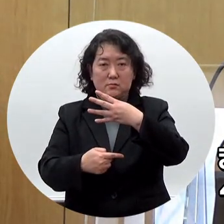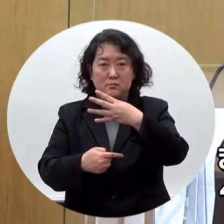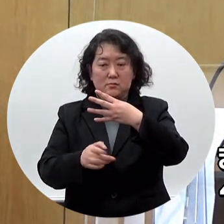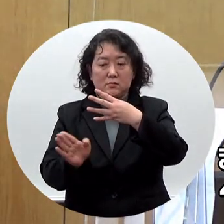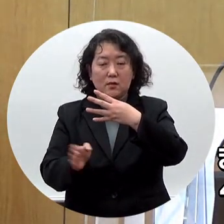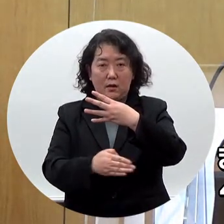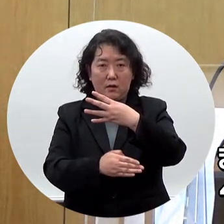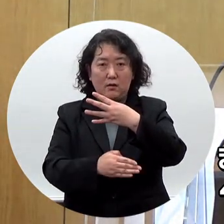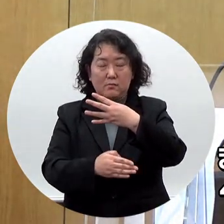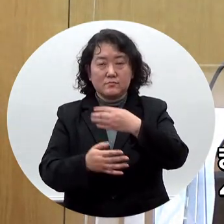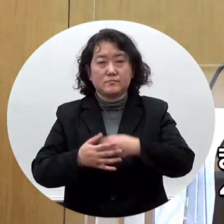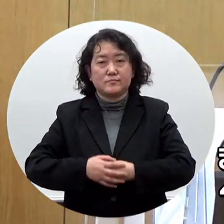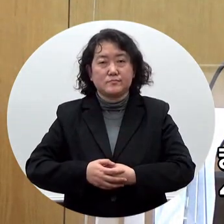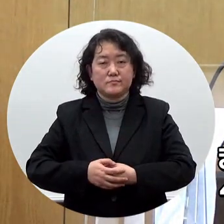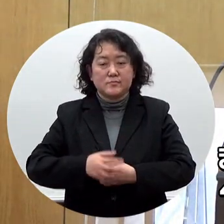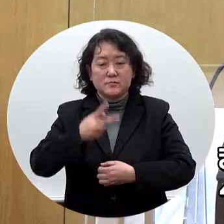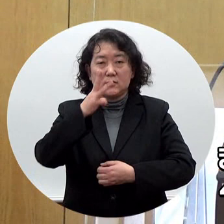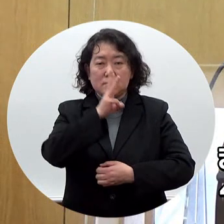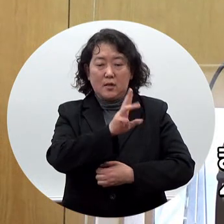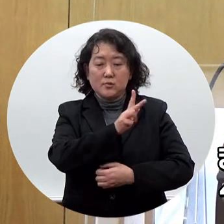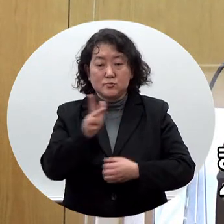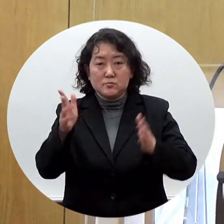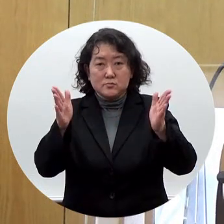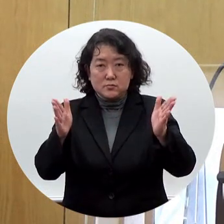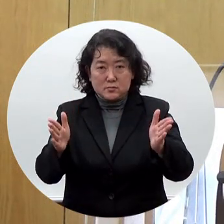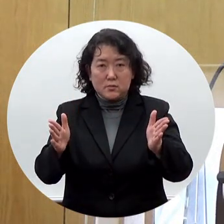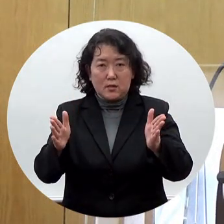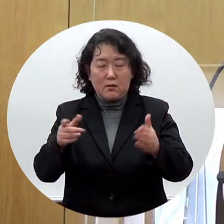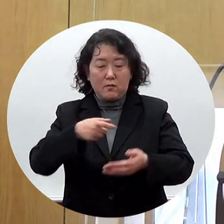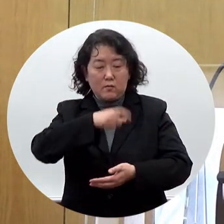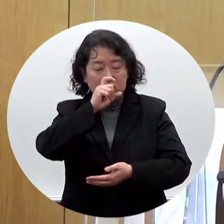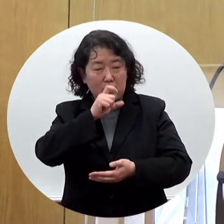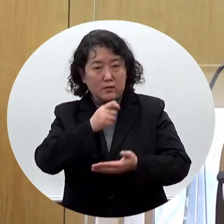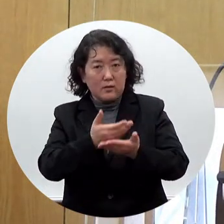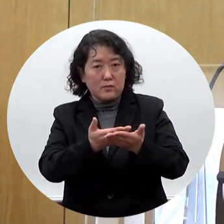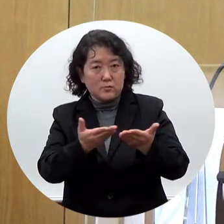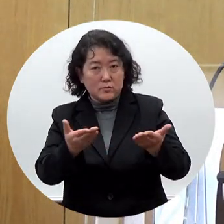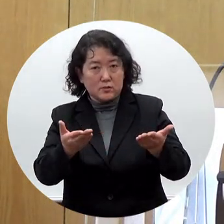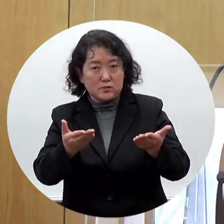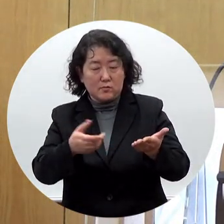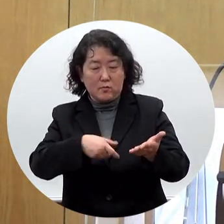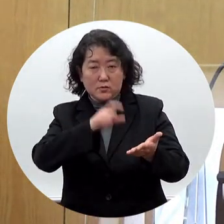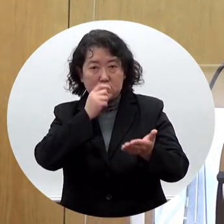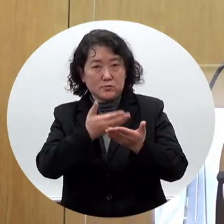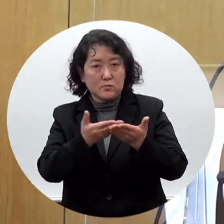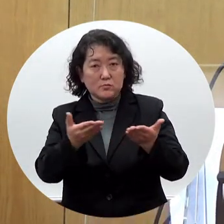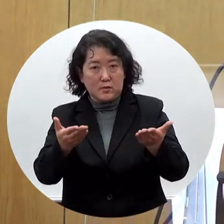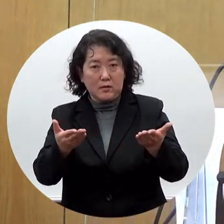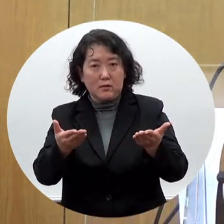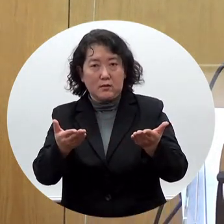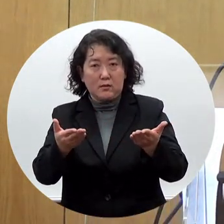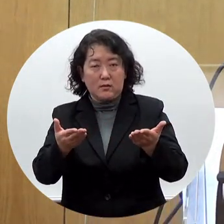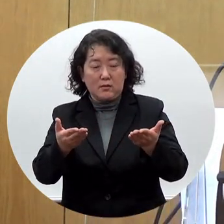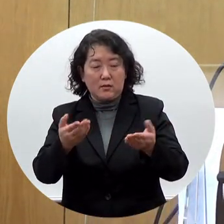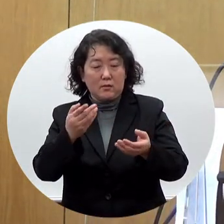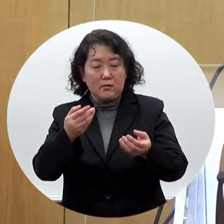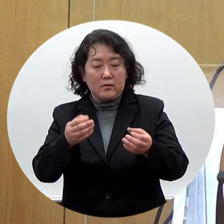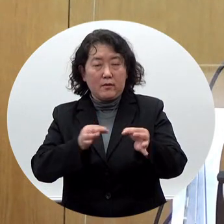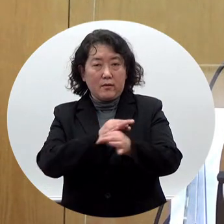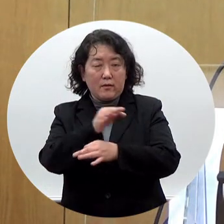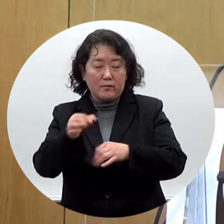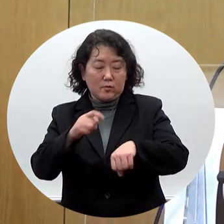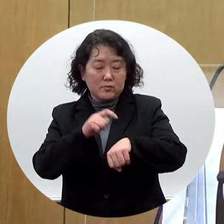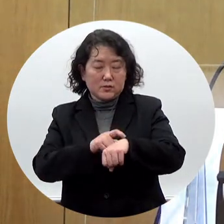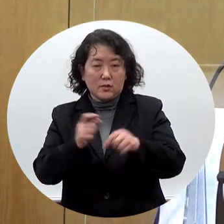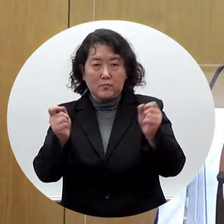からでありますけれども約3週間酒類を提供している飲食店に対しまして時短営業を要